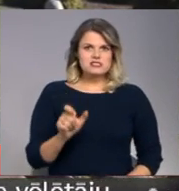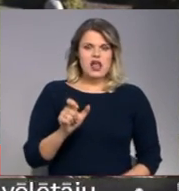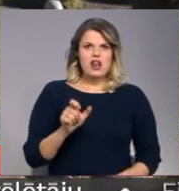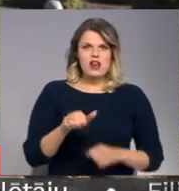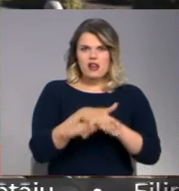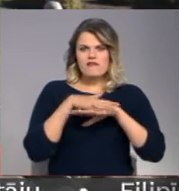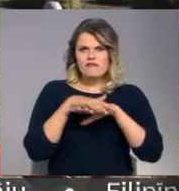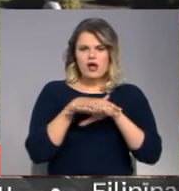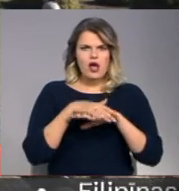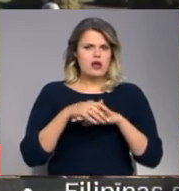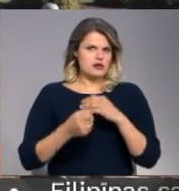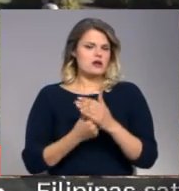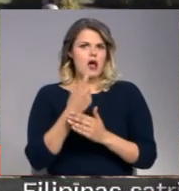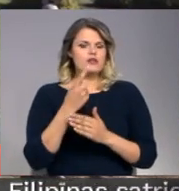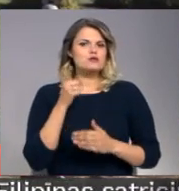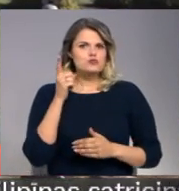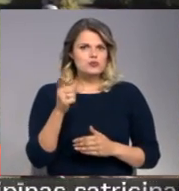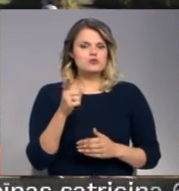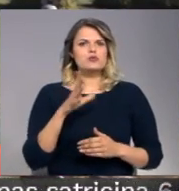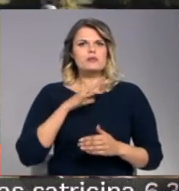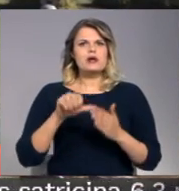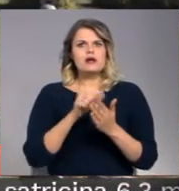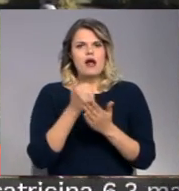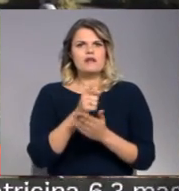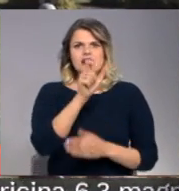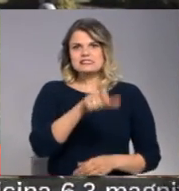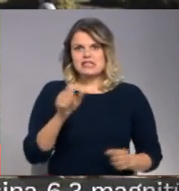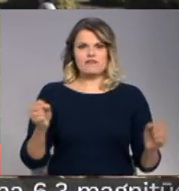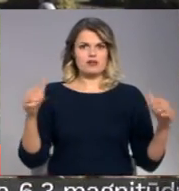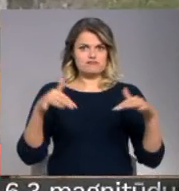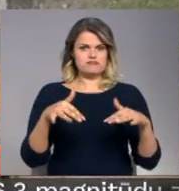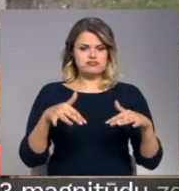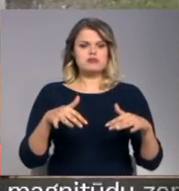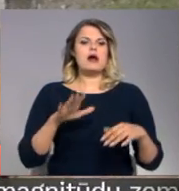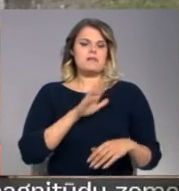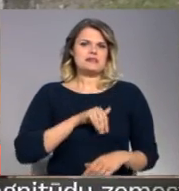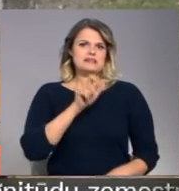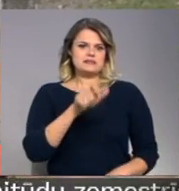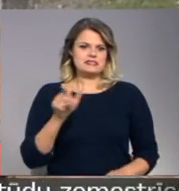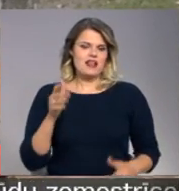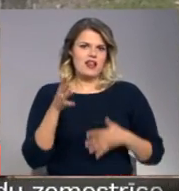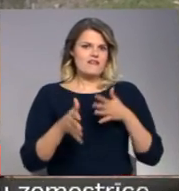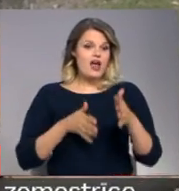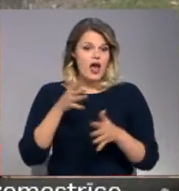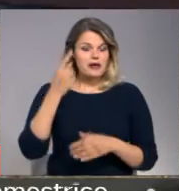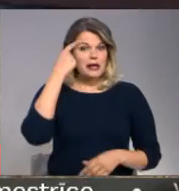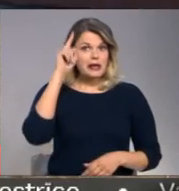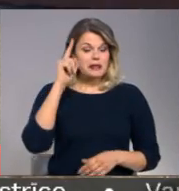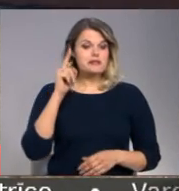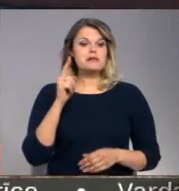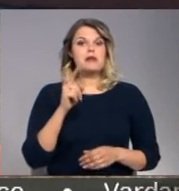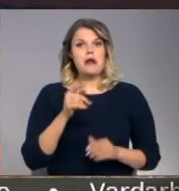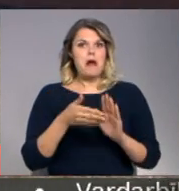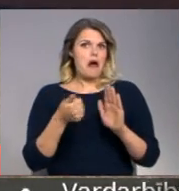masas, jo principā bija galvenais dabūt masu un pēc tam cilvēku šur. Zaķu festivāla ideja atsaukšies